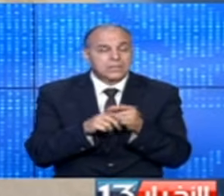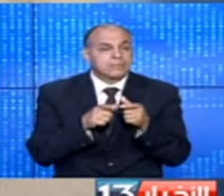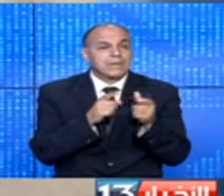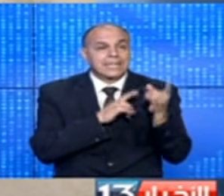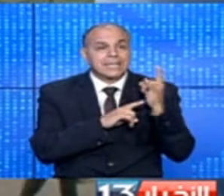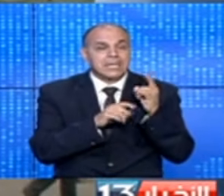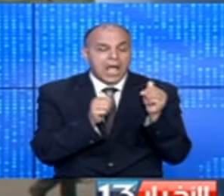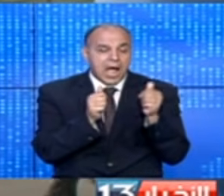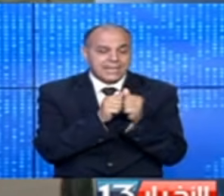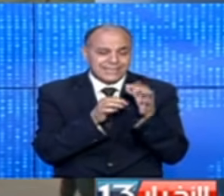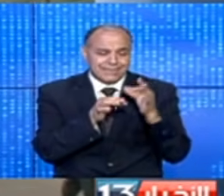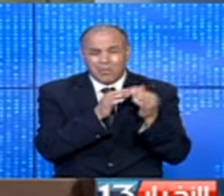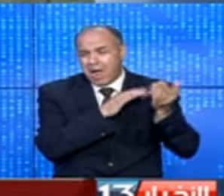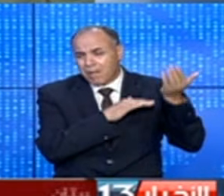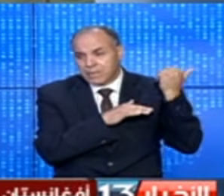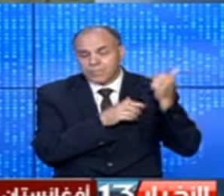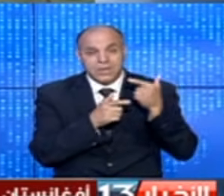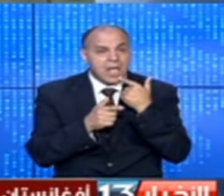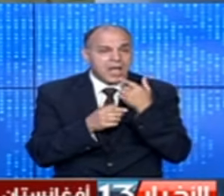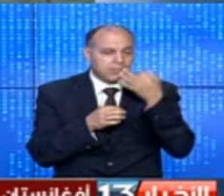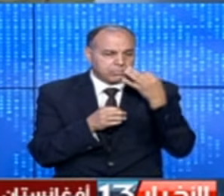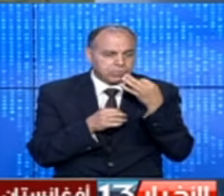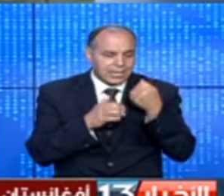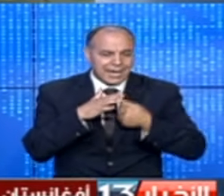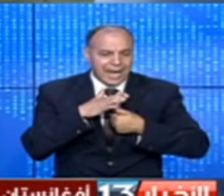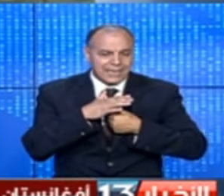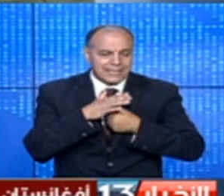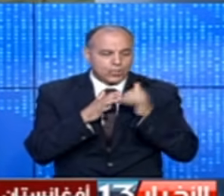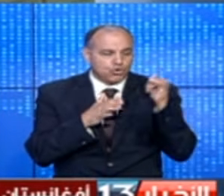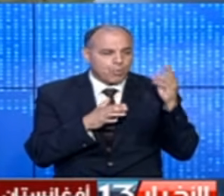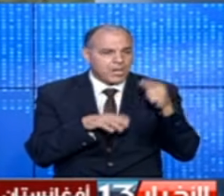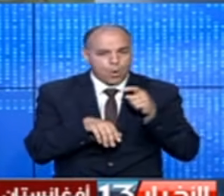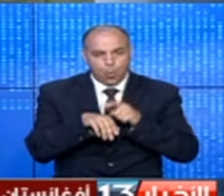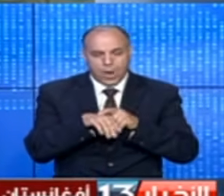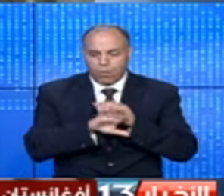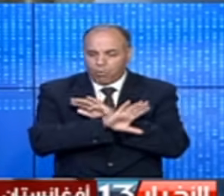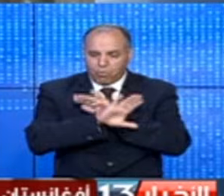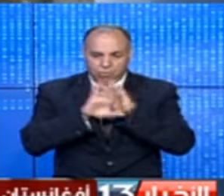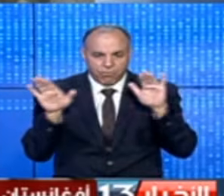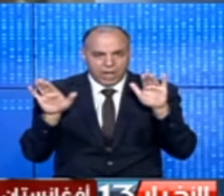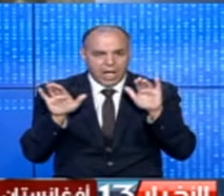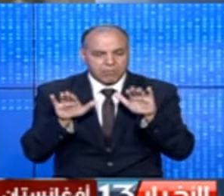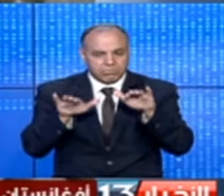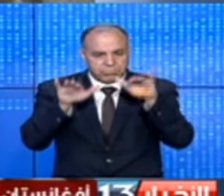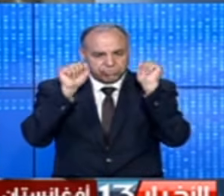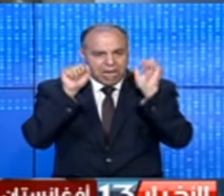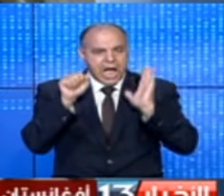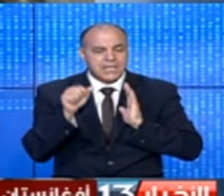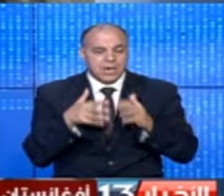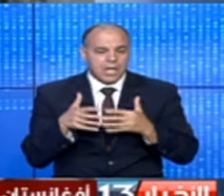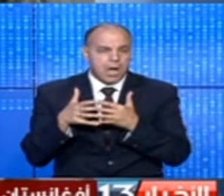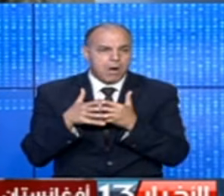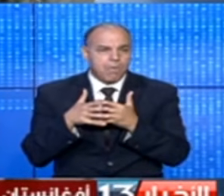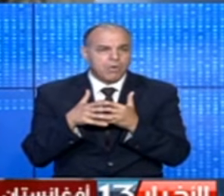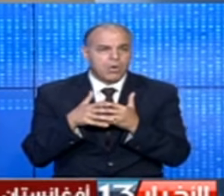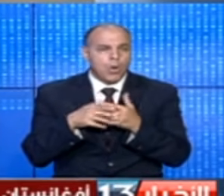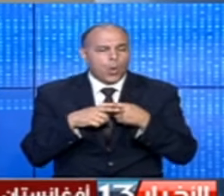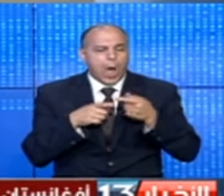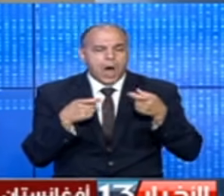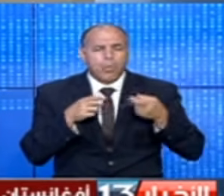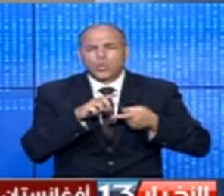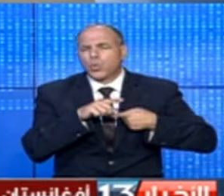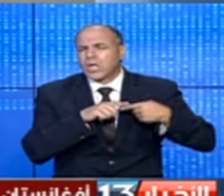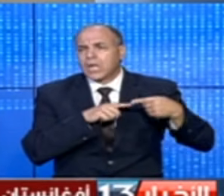تاريخ 11 من سبتمبر الذي حدده الرئيس جو بايدن موعدا نهائيا لإتمام سحب القوات وإنهاء أطول